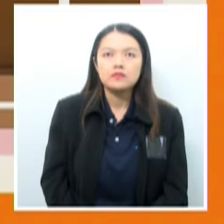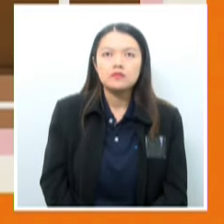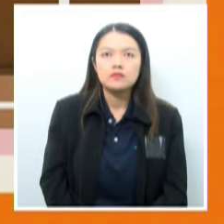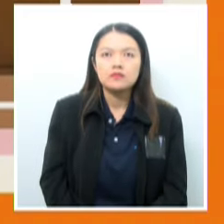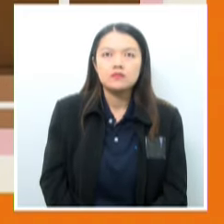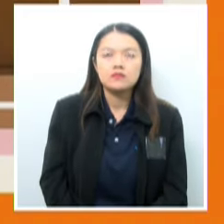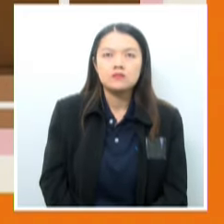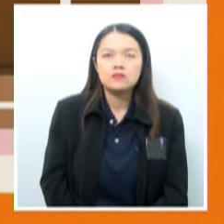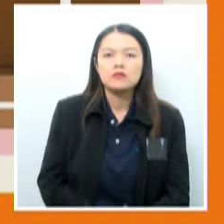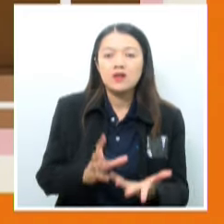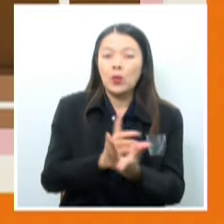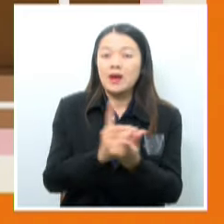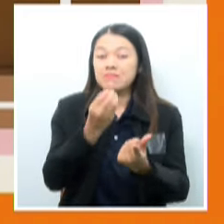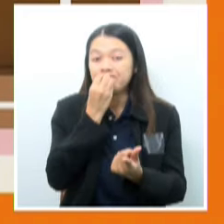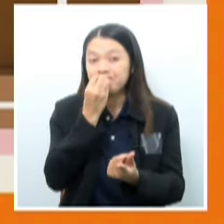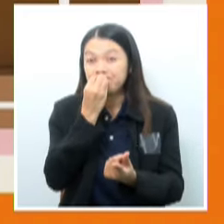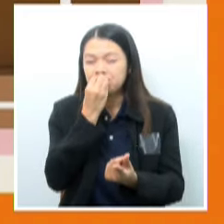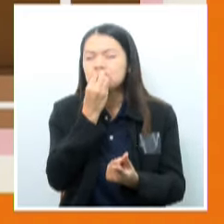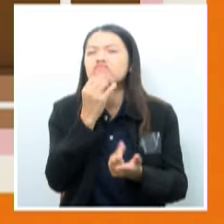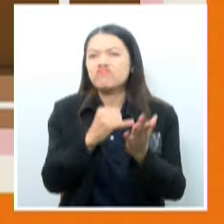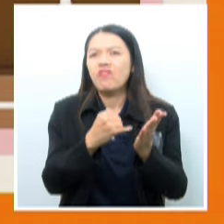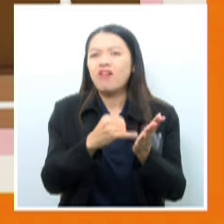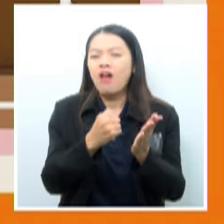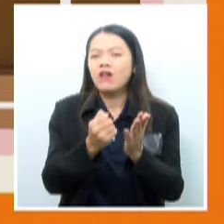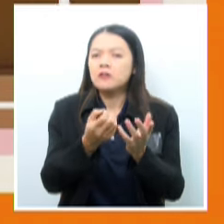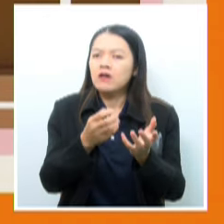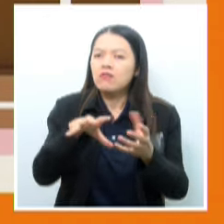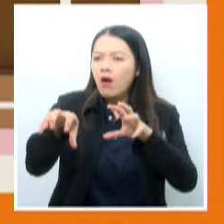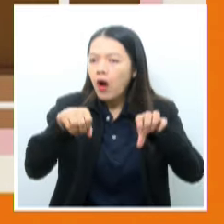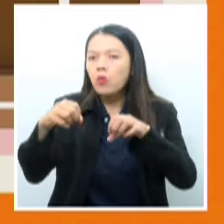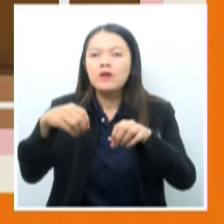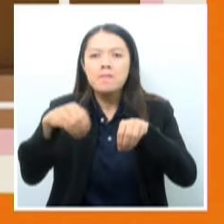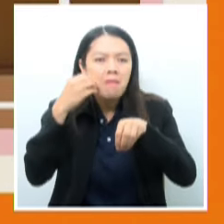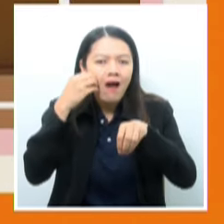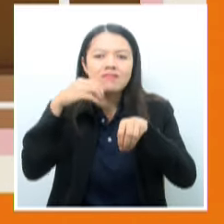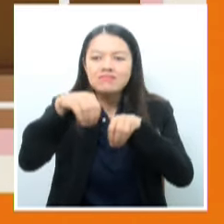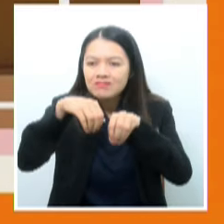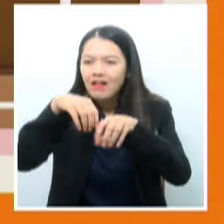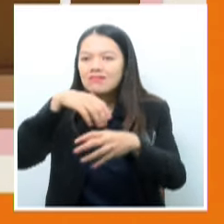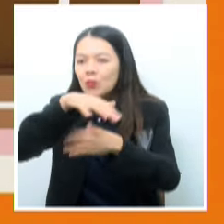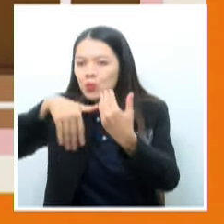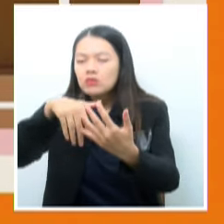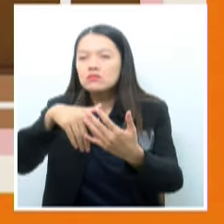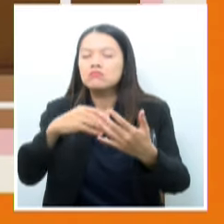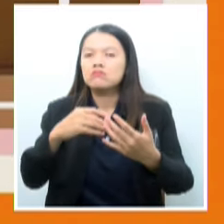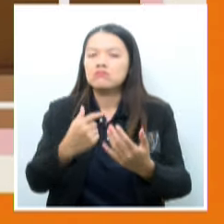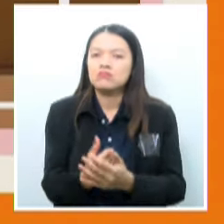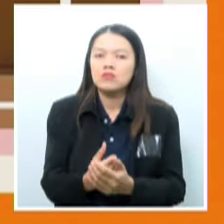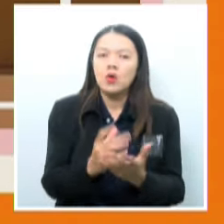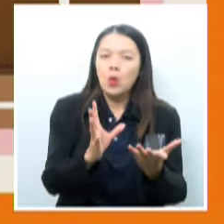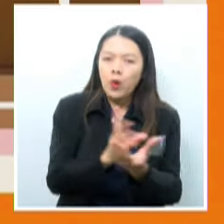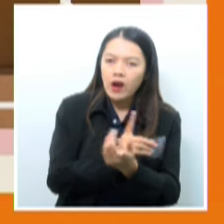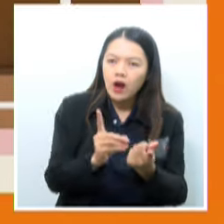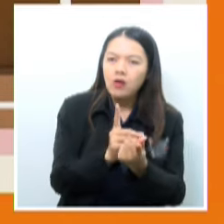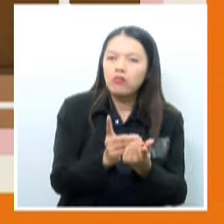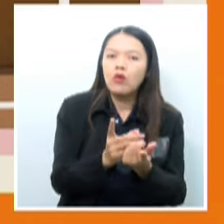งมีวัฒนธรรมอาหารที่เรียบง่ายใช้วัตถุดิบจากท้องถิ่นรวมไปถึงศิลปะวัฒนธรรมที่นักเรียนนั้นมีส่